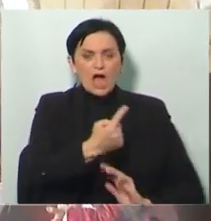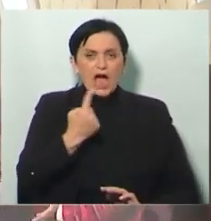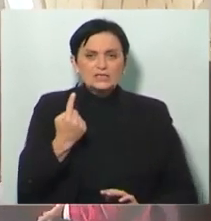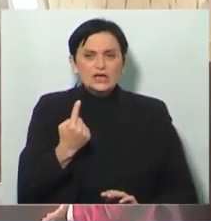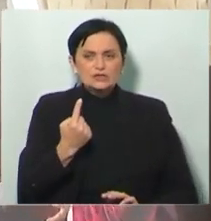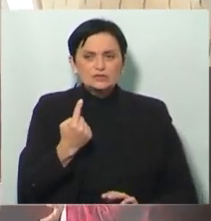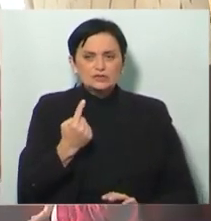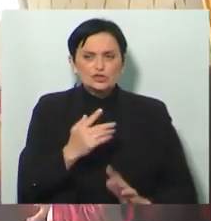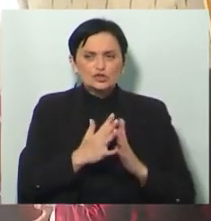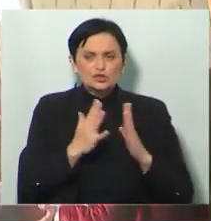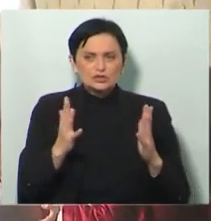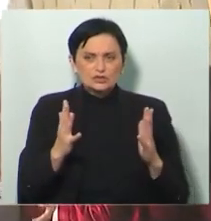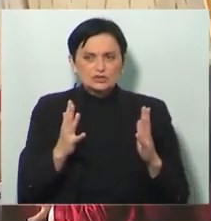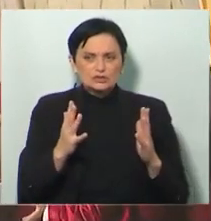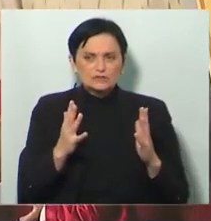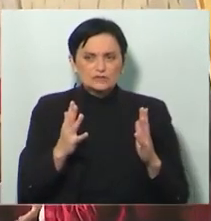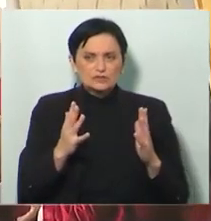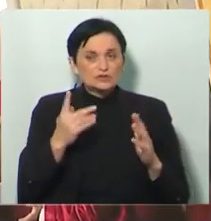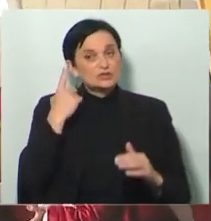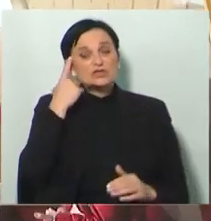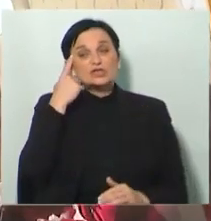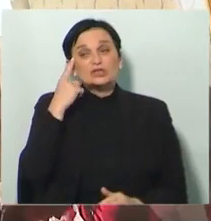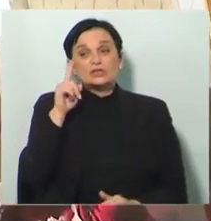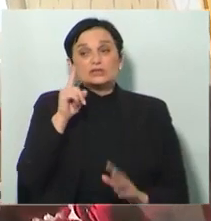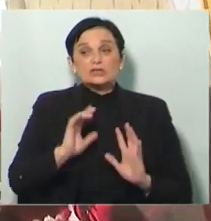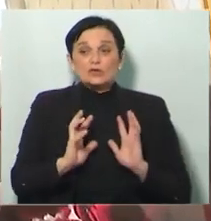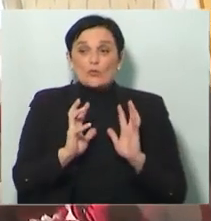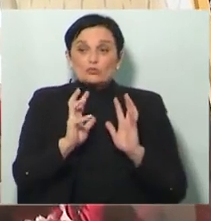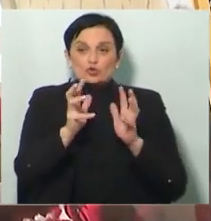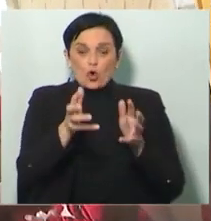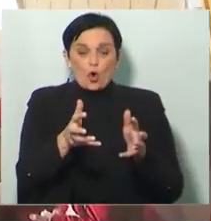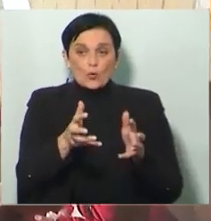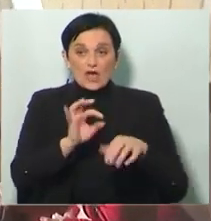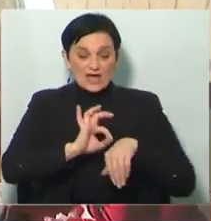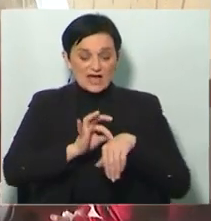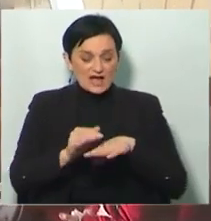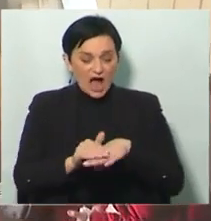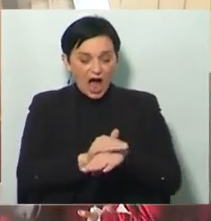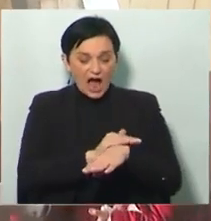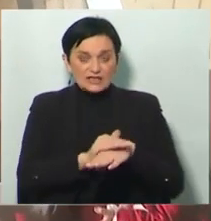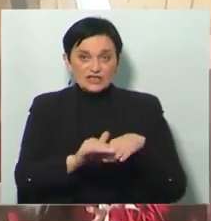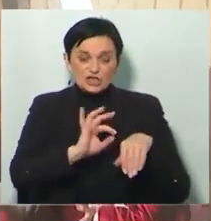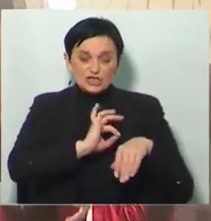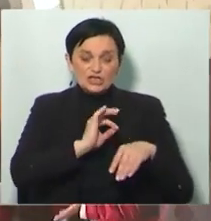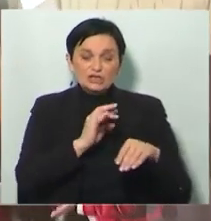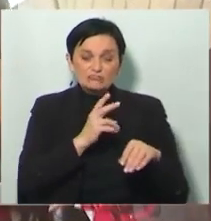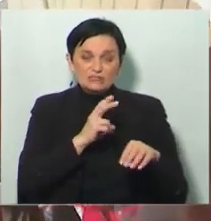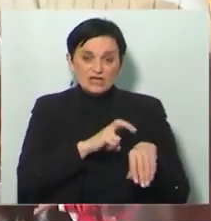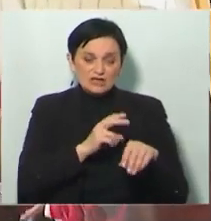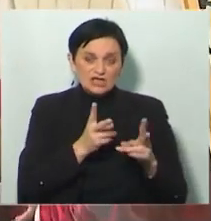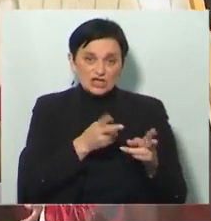ყველაზე დიდი ინიციატივა მთელ სოფლიოში კანის კიბოსა და მელანომის